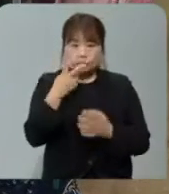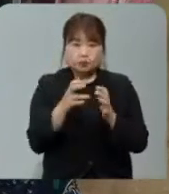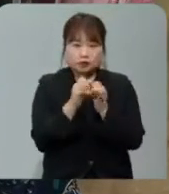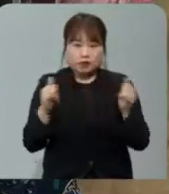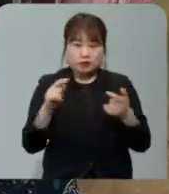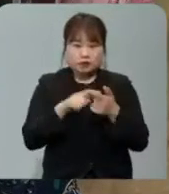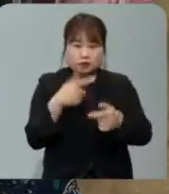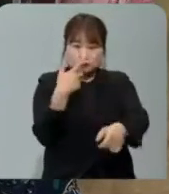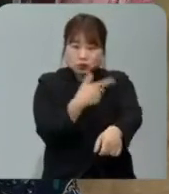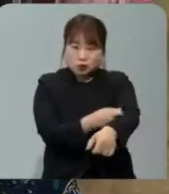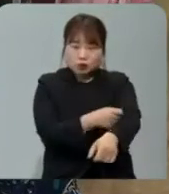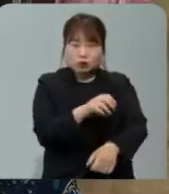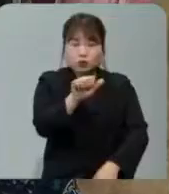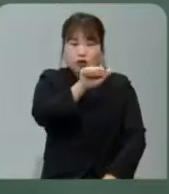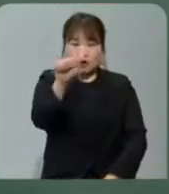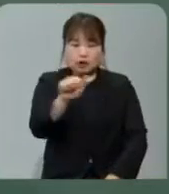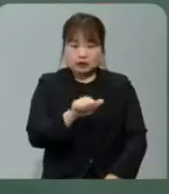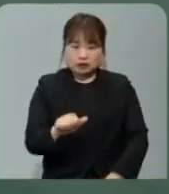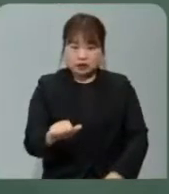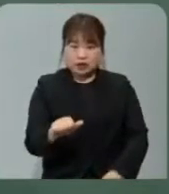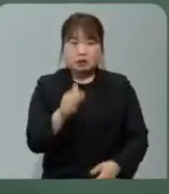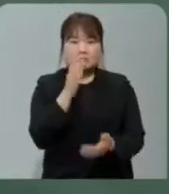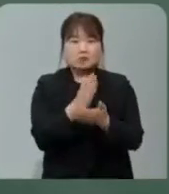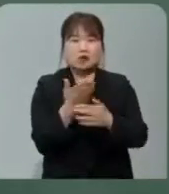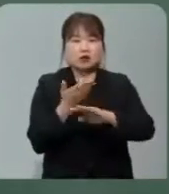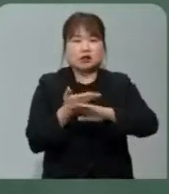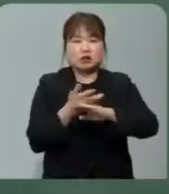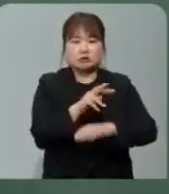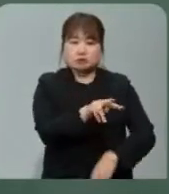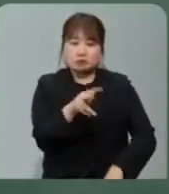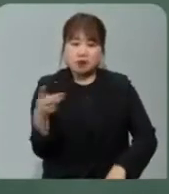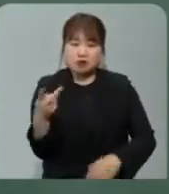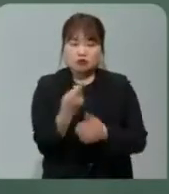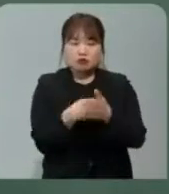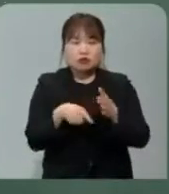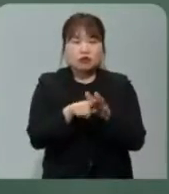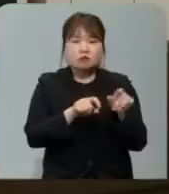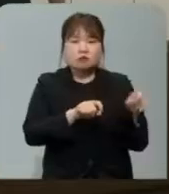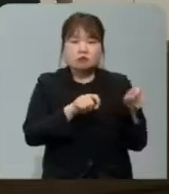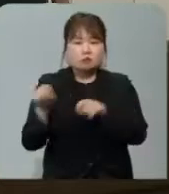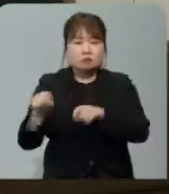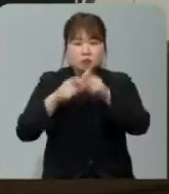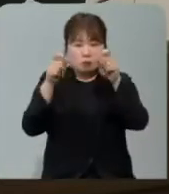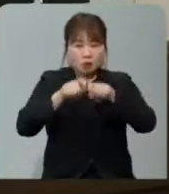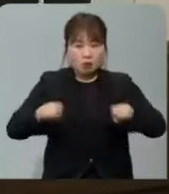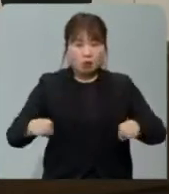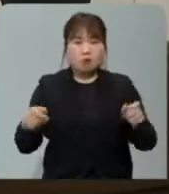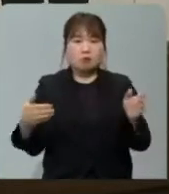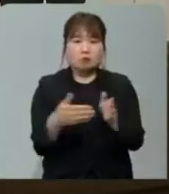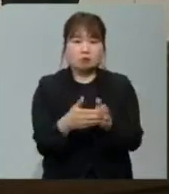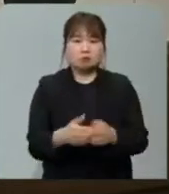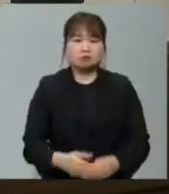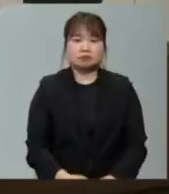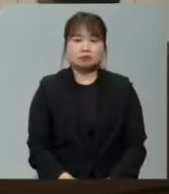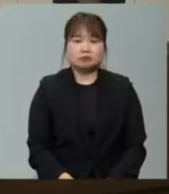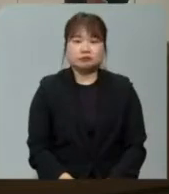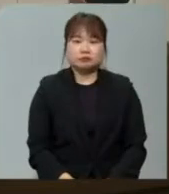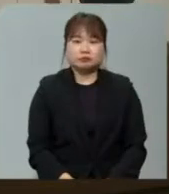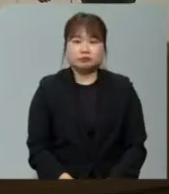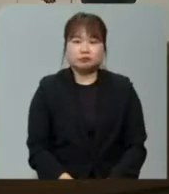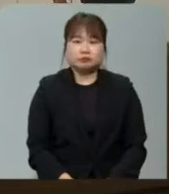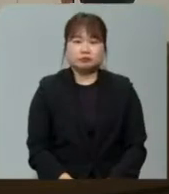계획은 아스트라제네카 백신을 다른 백신으로 바꾸기 위해 잠정 연기됐습니다. KBS 뉴스 송근섭입니다.